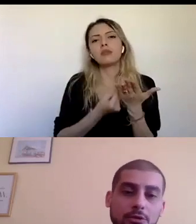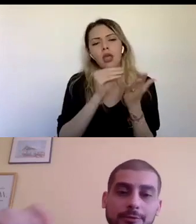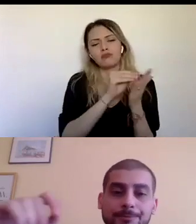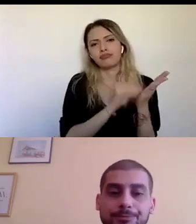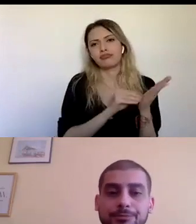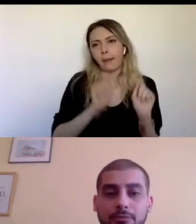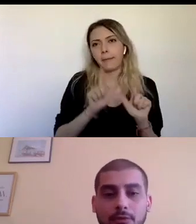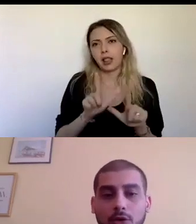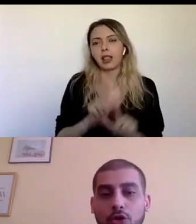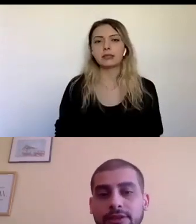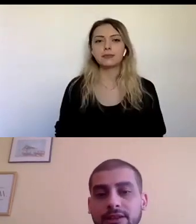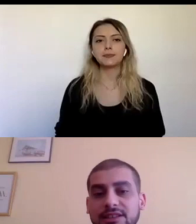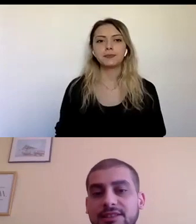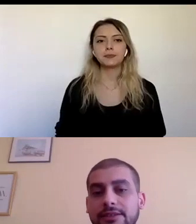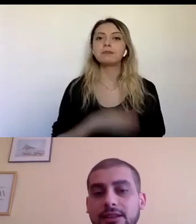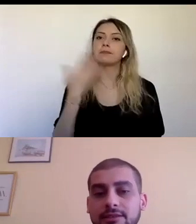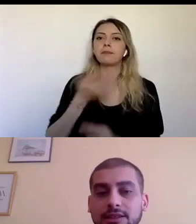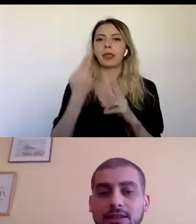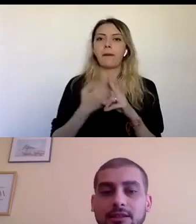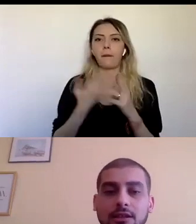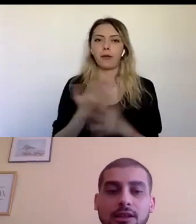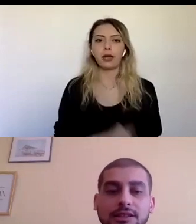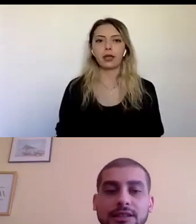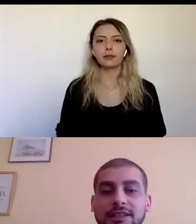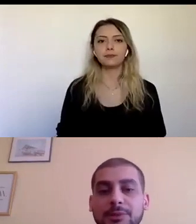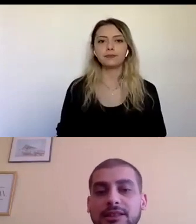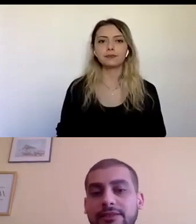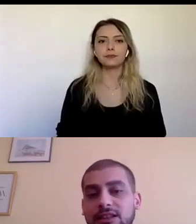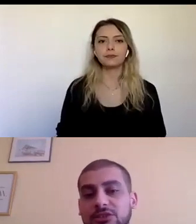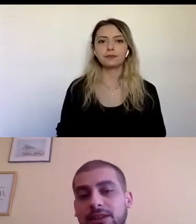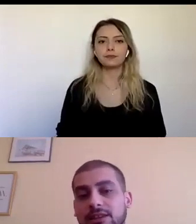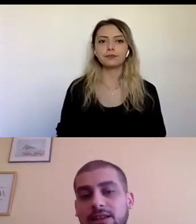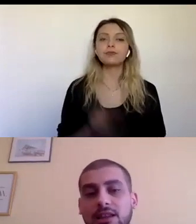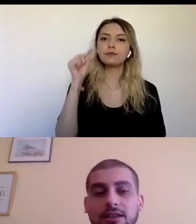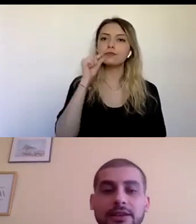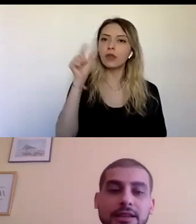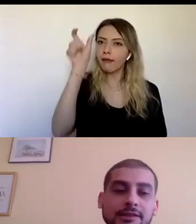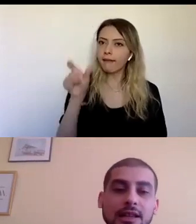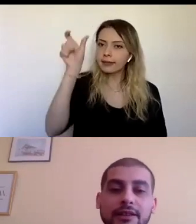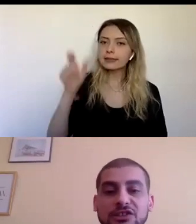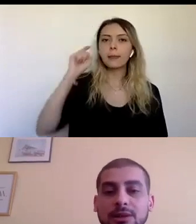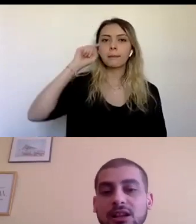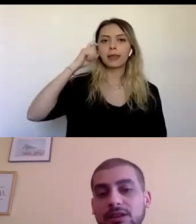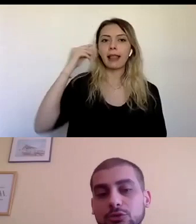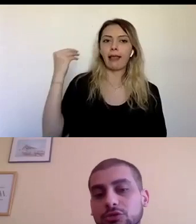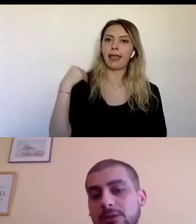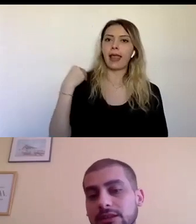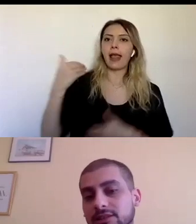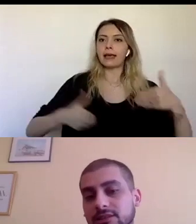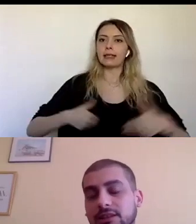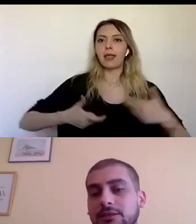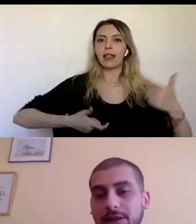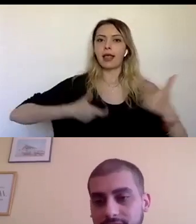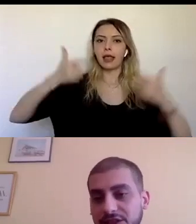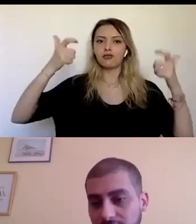Örnek veriyorum, örneğin kişisel verilerinizi yeni hizmetler geliştirmek ya da verilerinizi araştırmak amaçlı